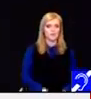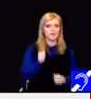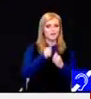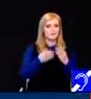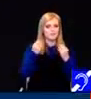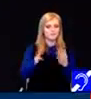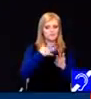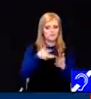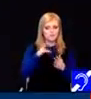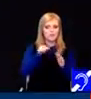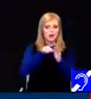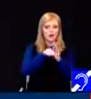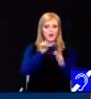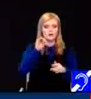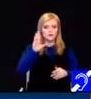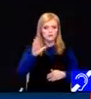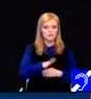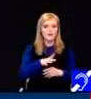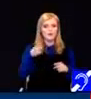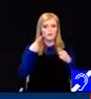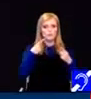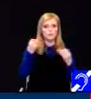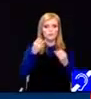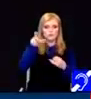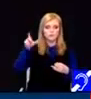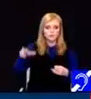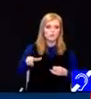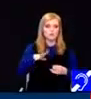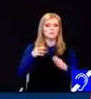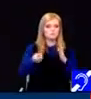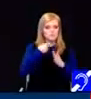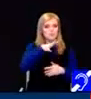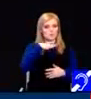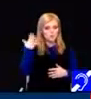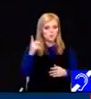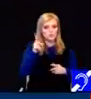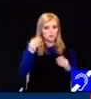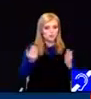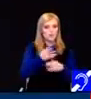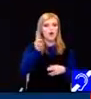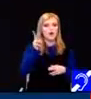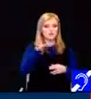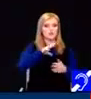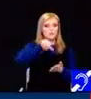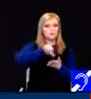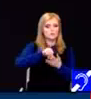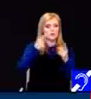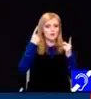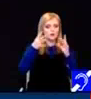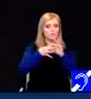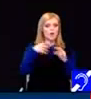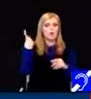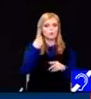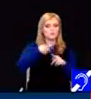Zi de zi, răscolind prin arhive și discutând cu istoricii, reușim să descoperim lucruri impresionante despre cei care au făurit Marea Unire. Unul dintre